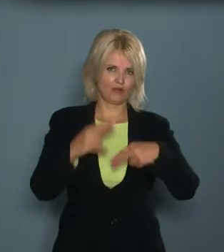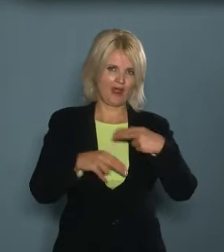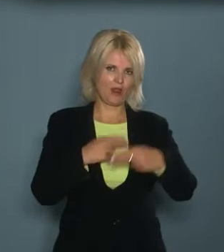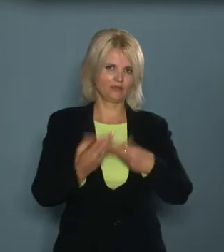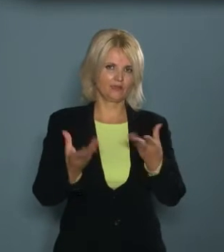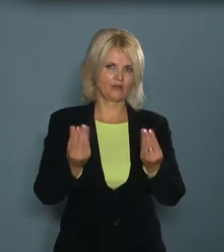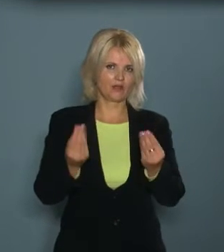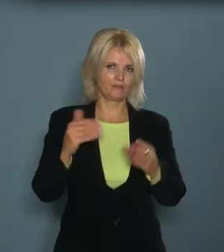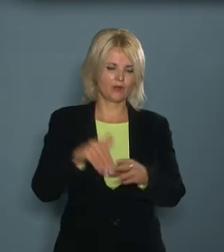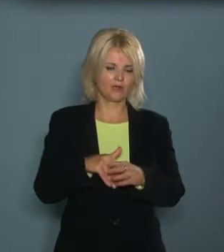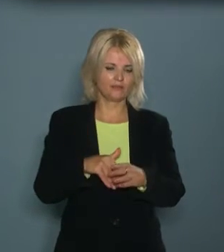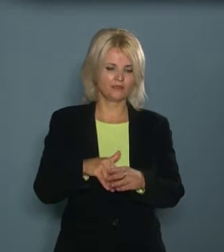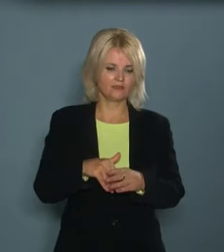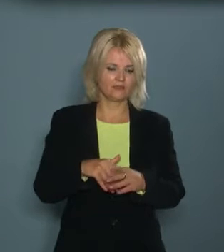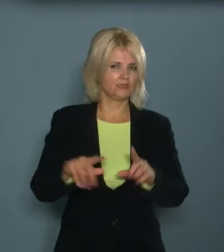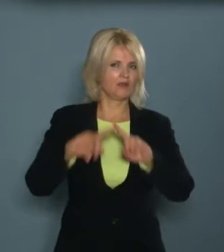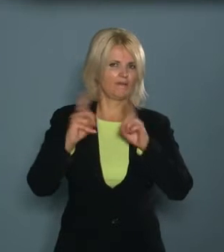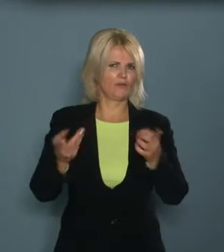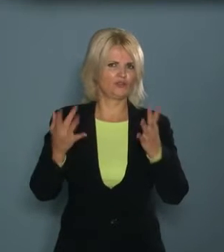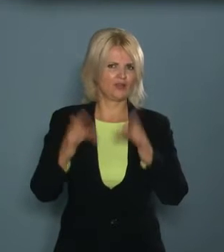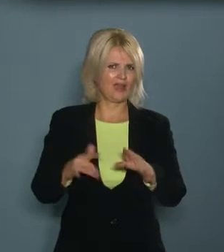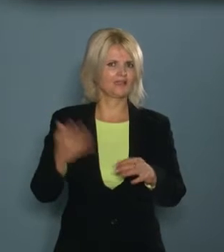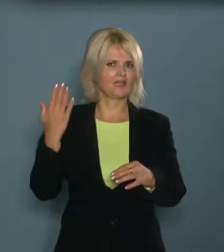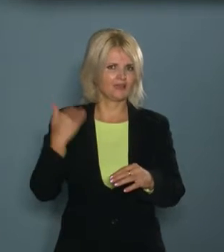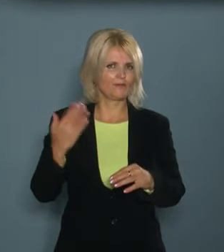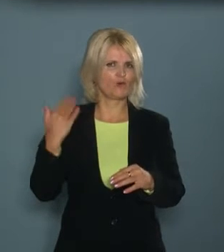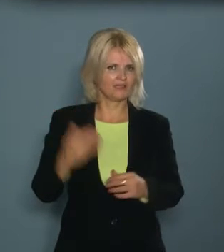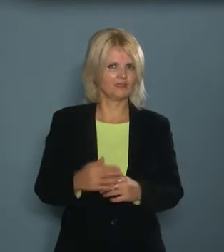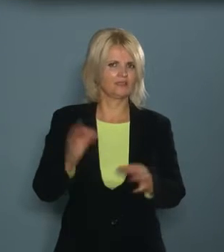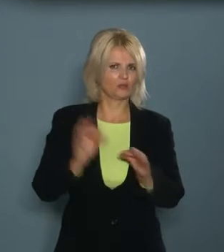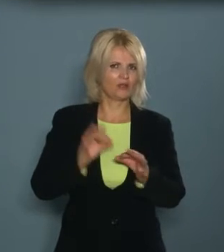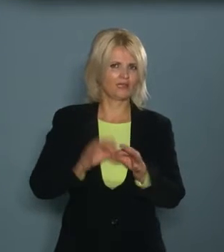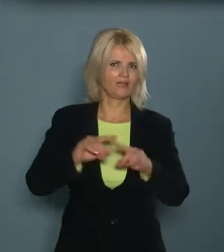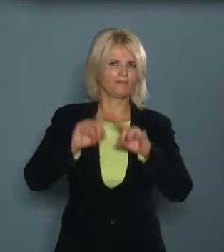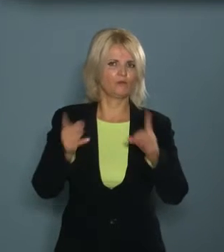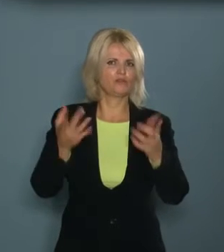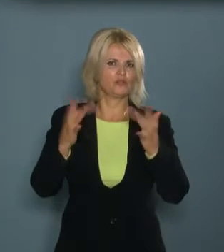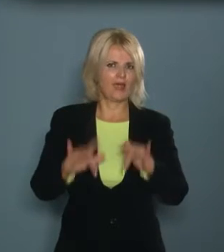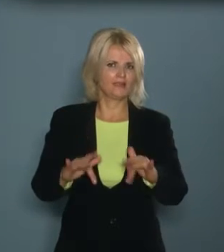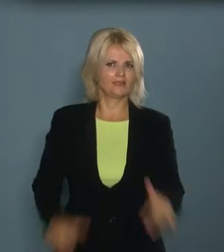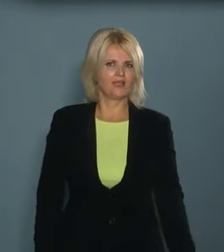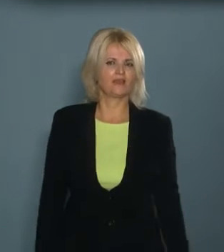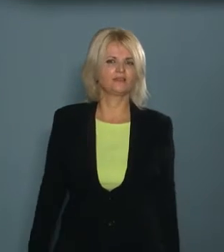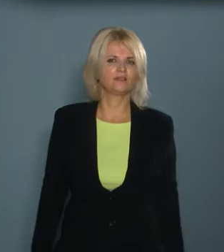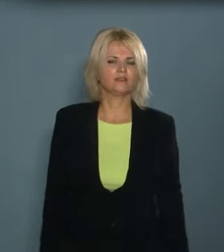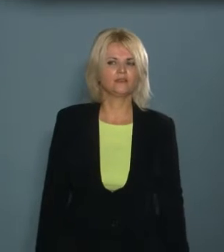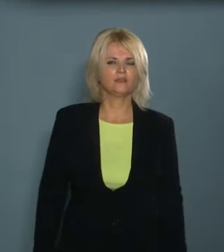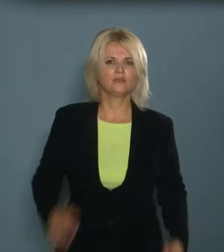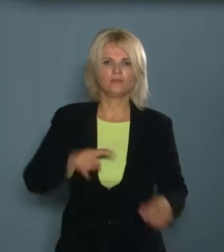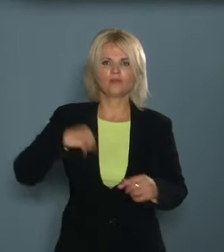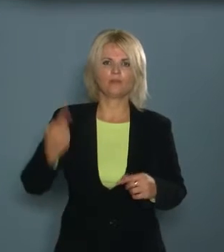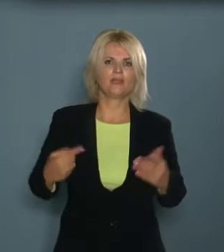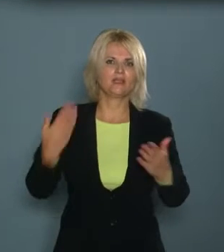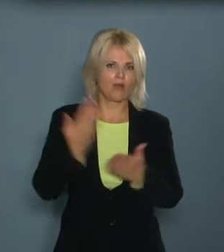vizsgálati anyagban, hogy hát nagyon furcsa helyzetek alakultak ki, és furcsaságok történtek. Tehát a mi javaslatunk